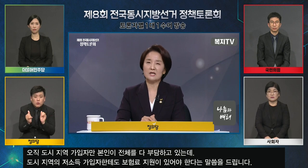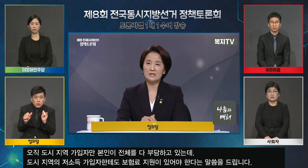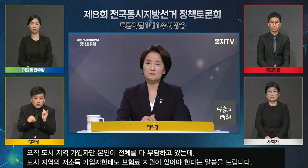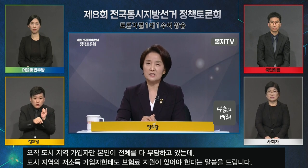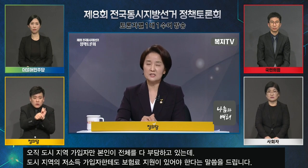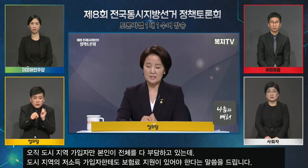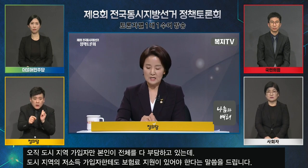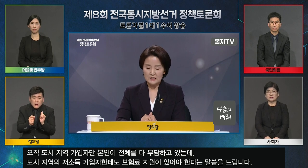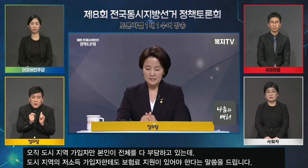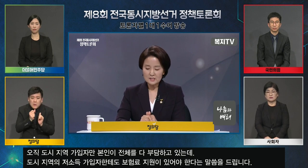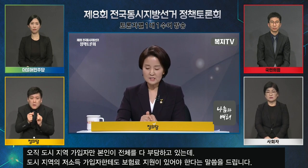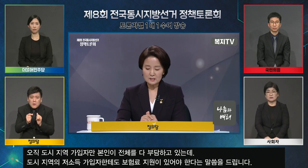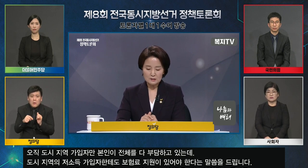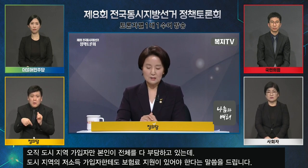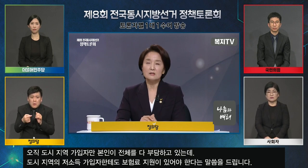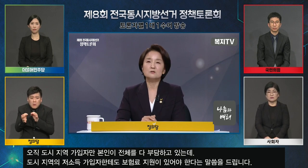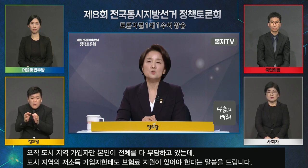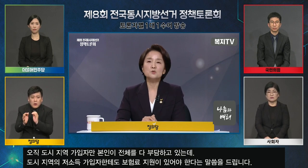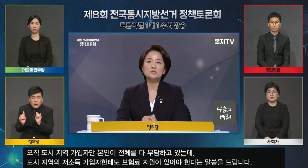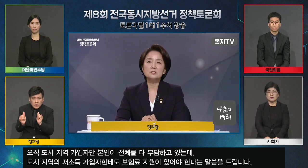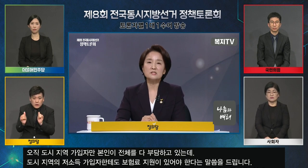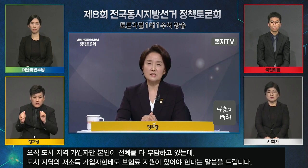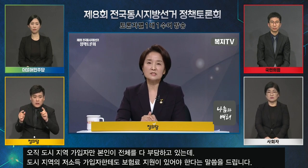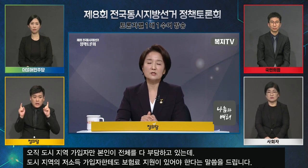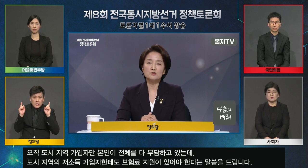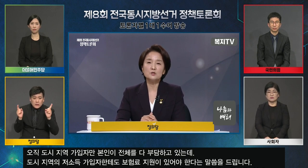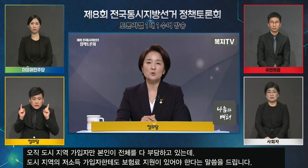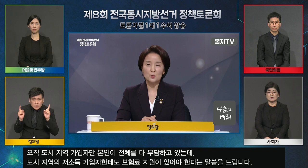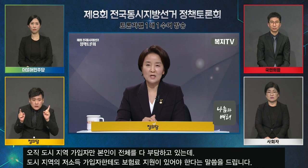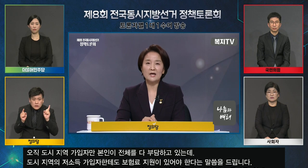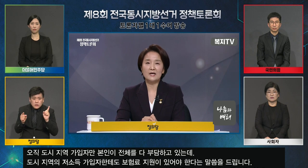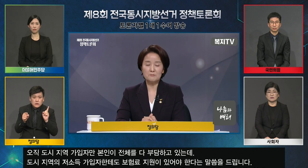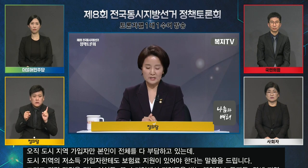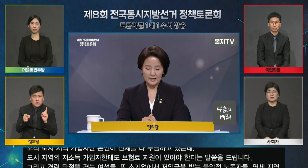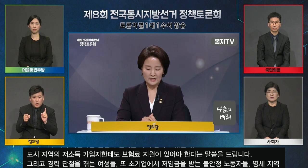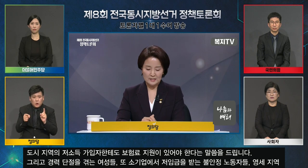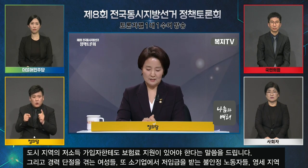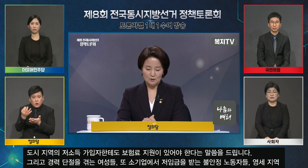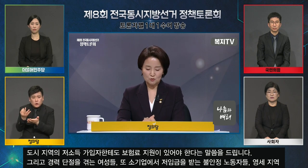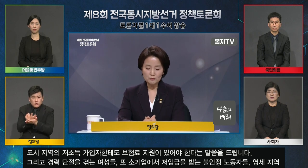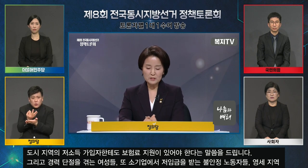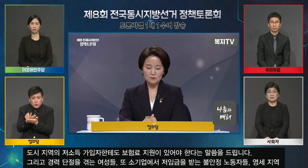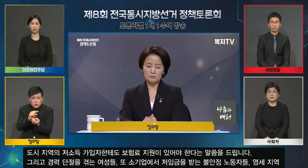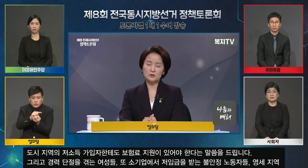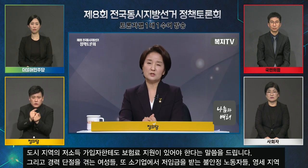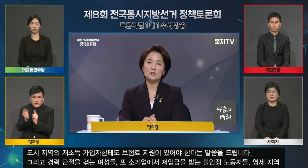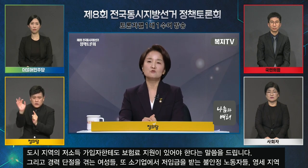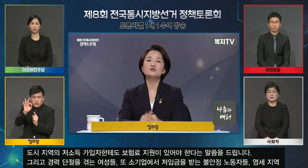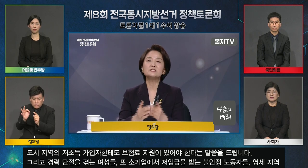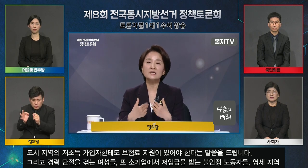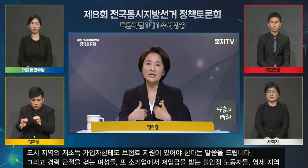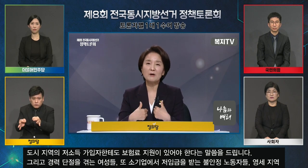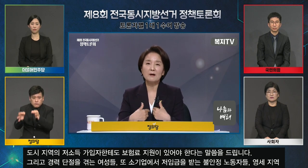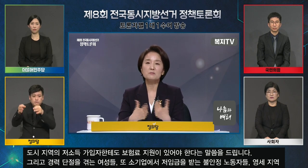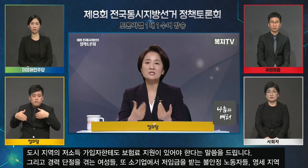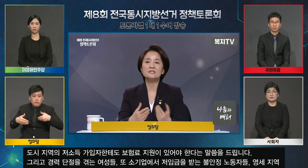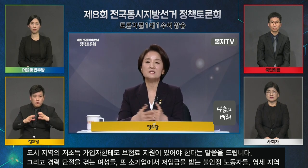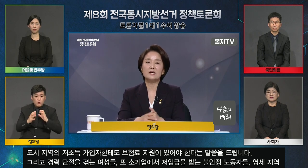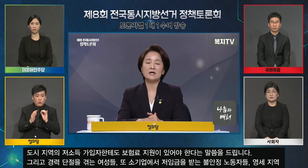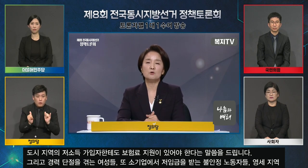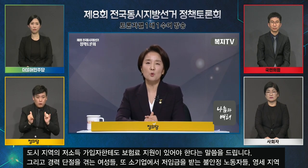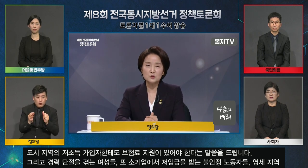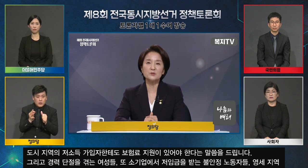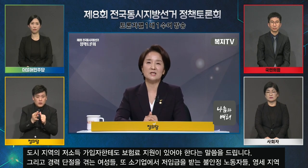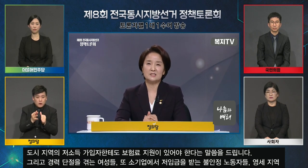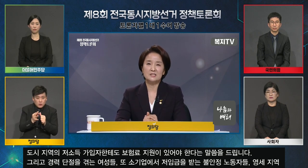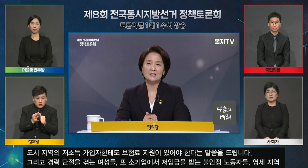영세지역 가입자들, 실직 소득 대체율 올라야 합니다. 국민연금은 우리 세대와 미래